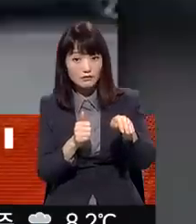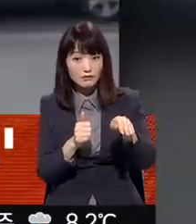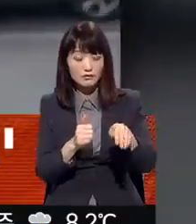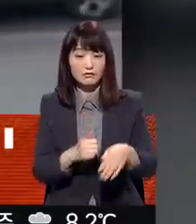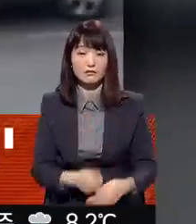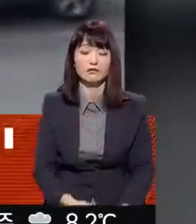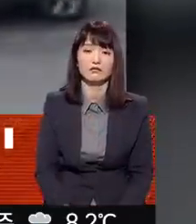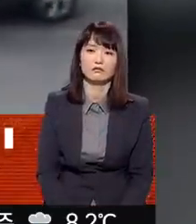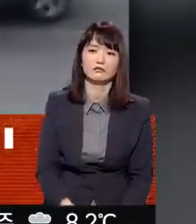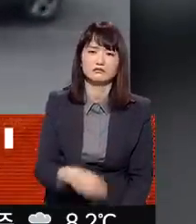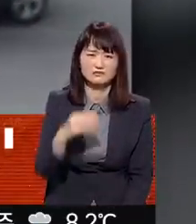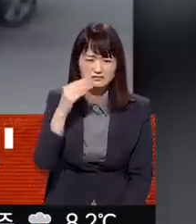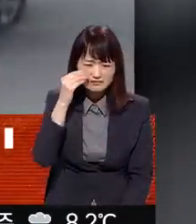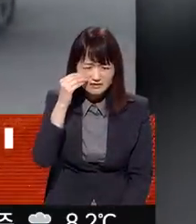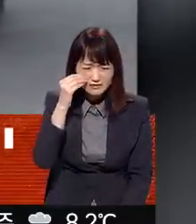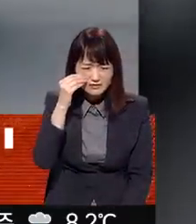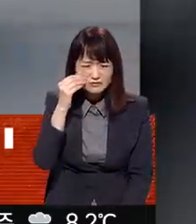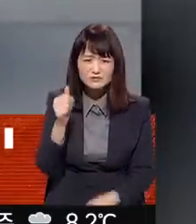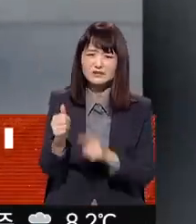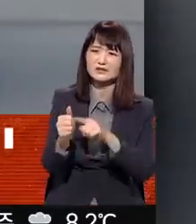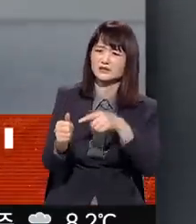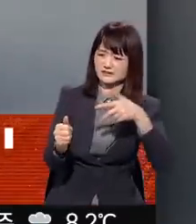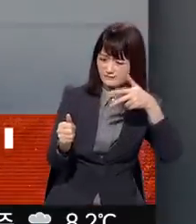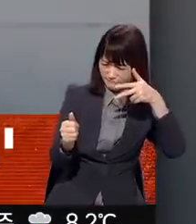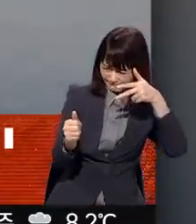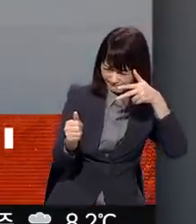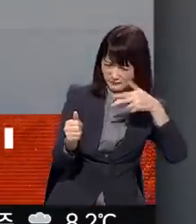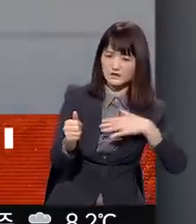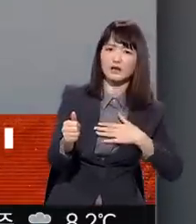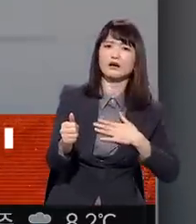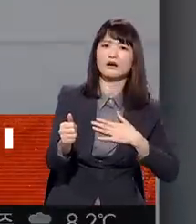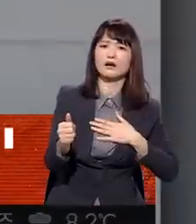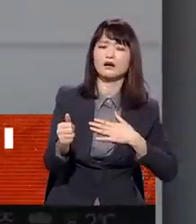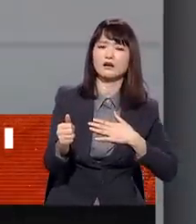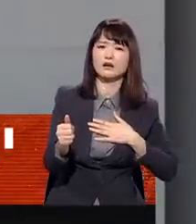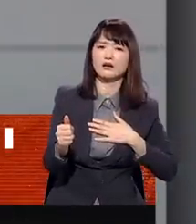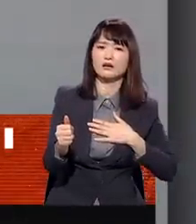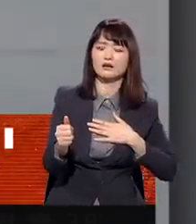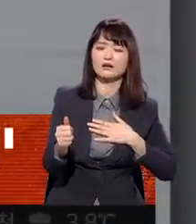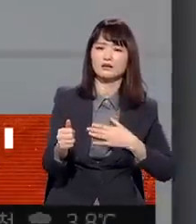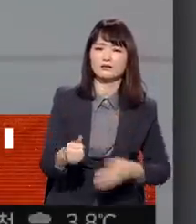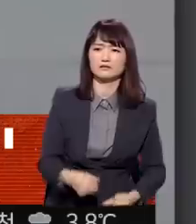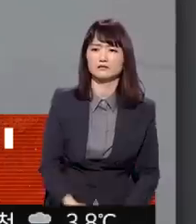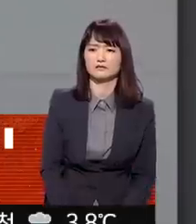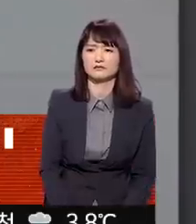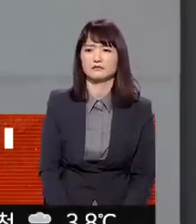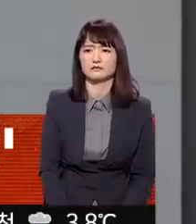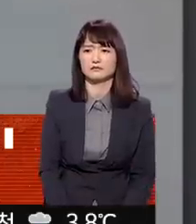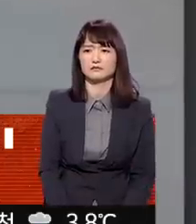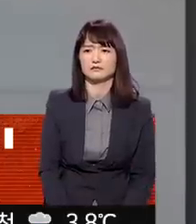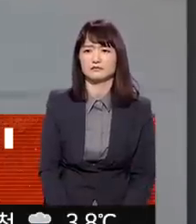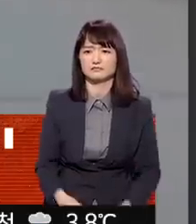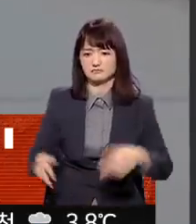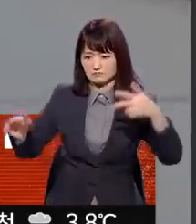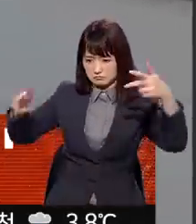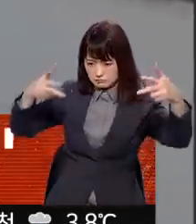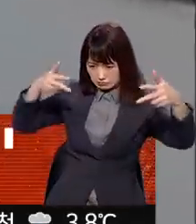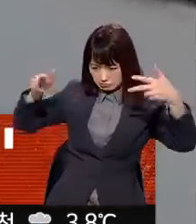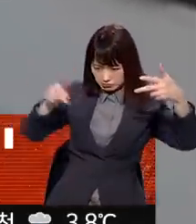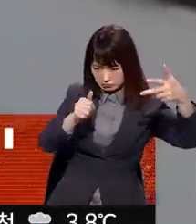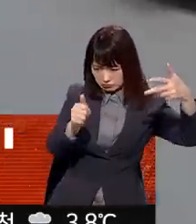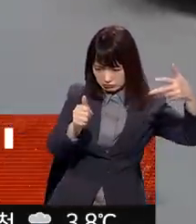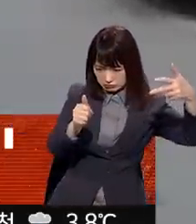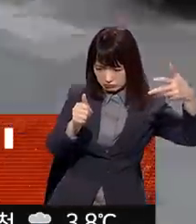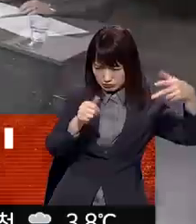자, 제발 좀 니들 다 찍힌다고 제발 좀 사건 반장 좀 보라고. 온 데서 다 찍고 있어요. 지금 CCTV도